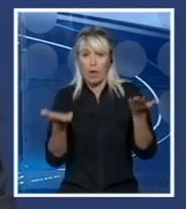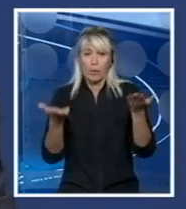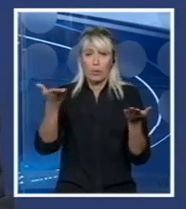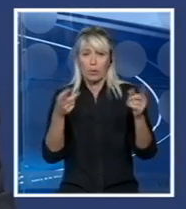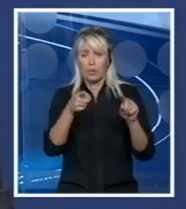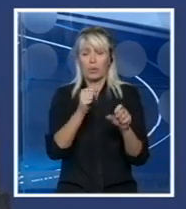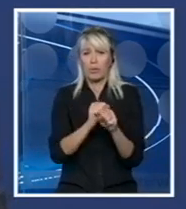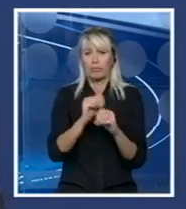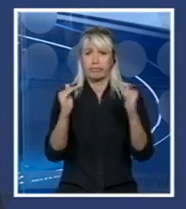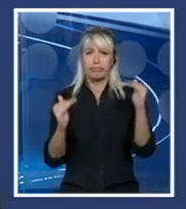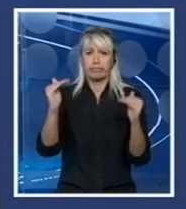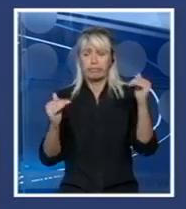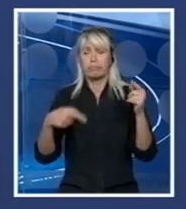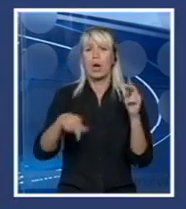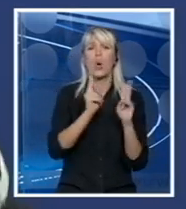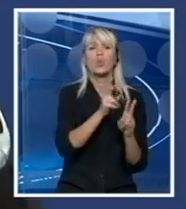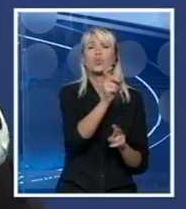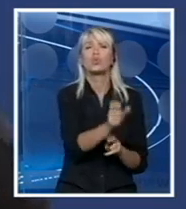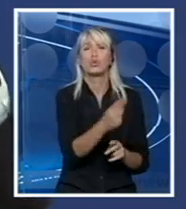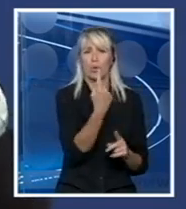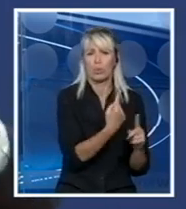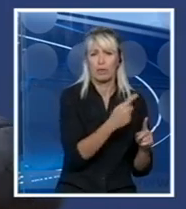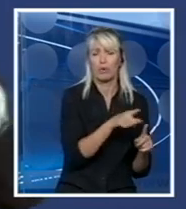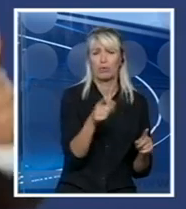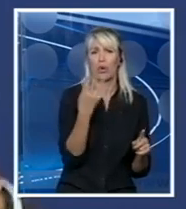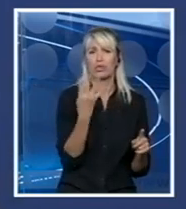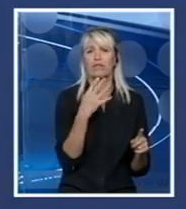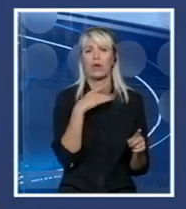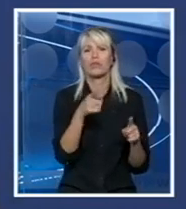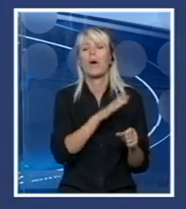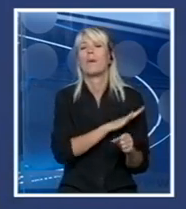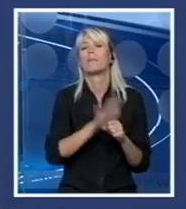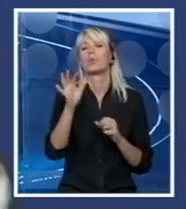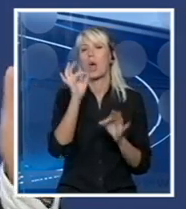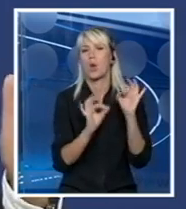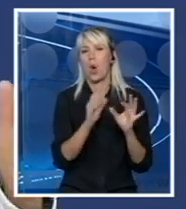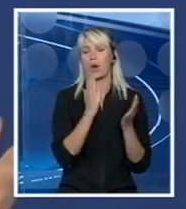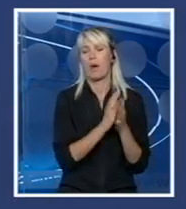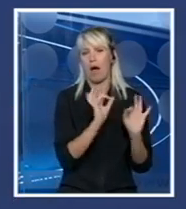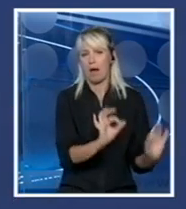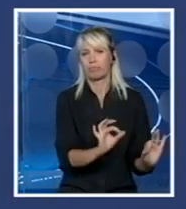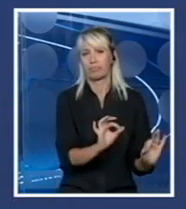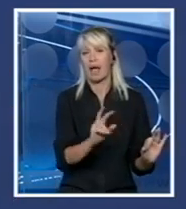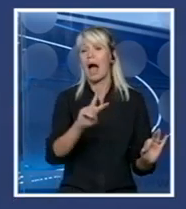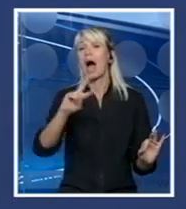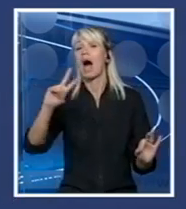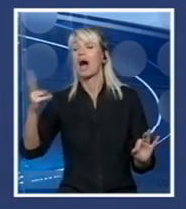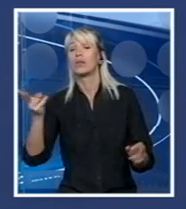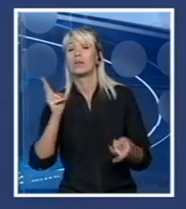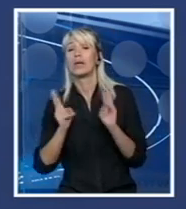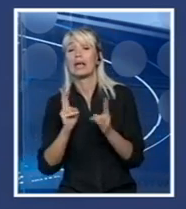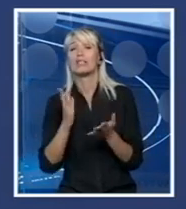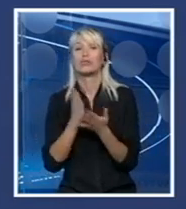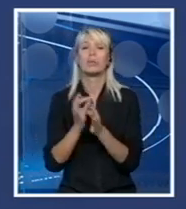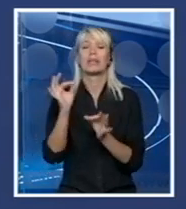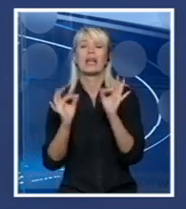radnoj listi učitelja, koji će u suštini jedino imati punu normu koju će ostvariti u školi, onako vidljivo. A ostali će imati normu